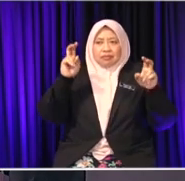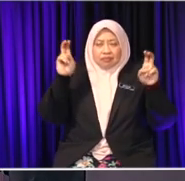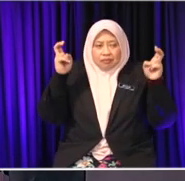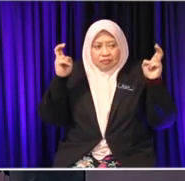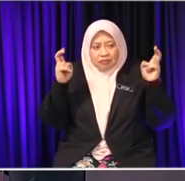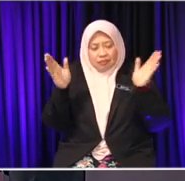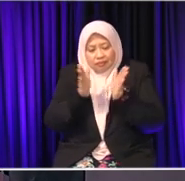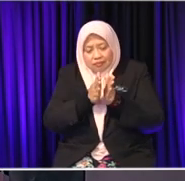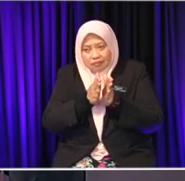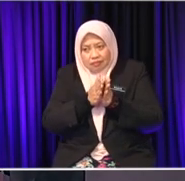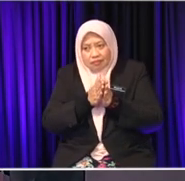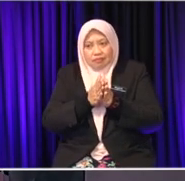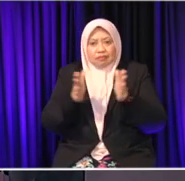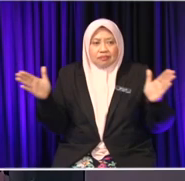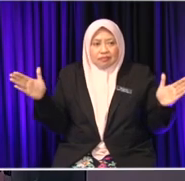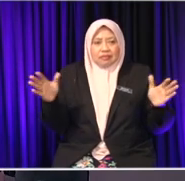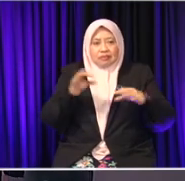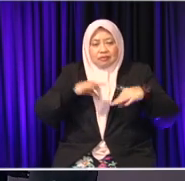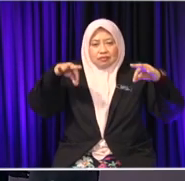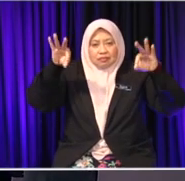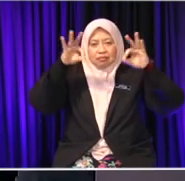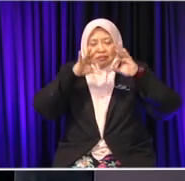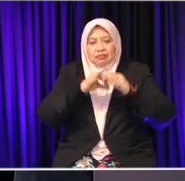kecil sebenarnya tapi besar ceritanya